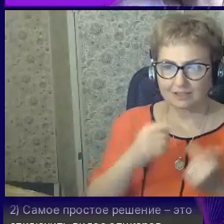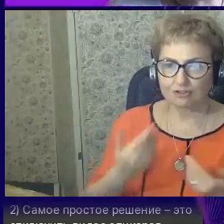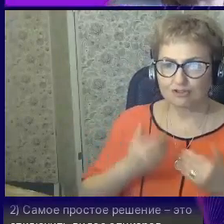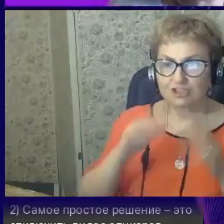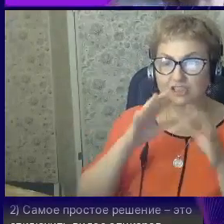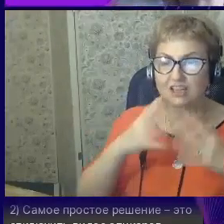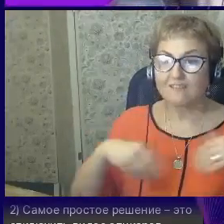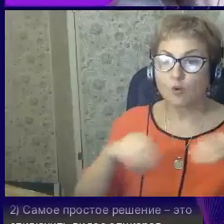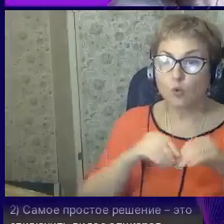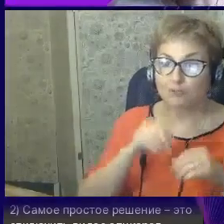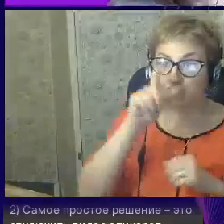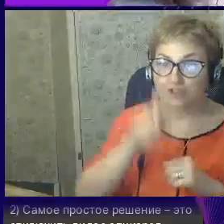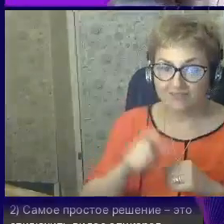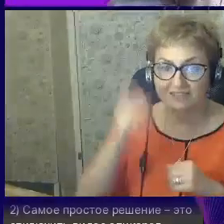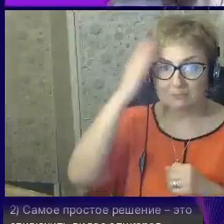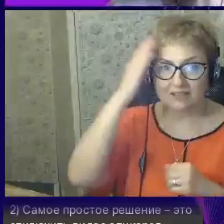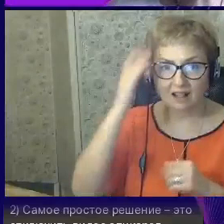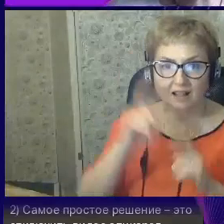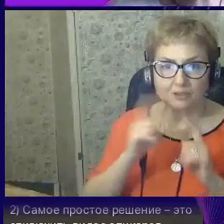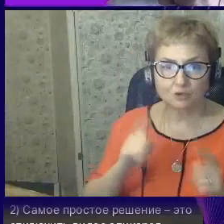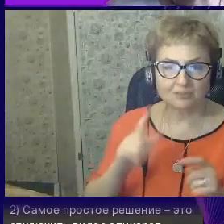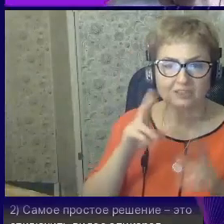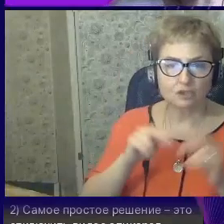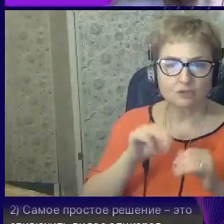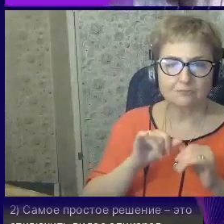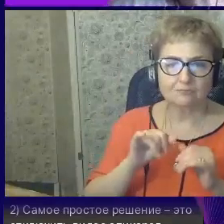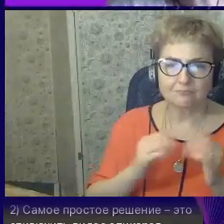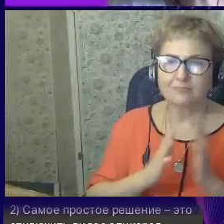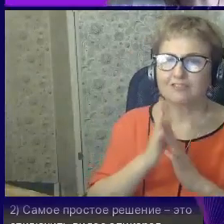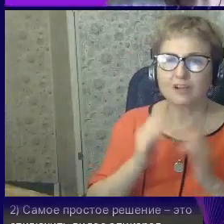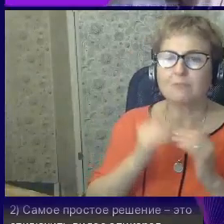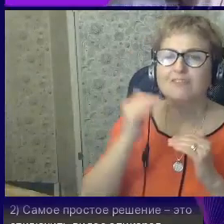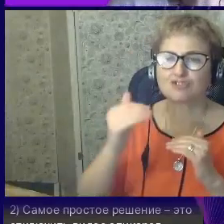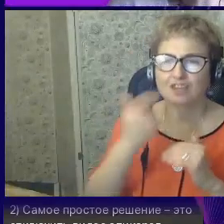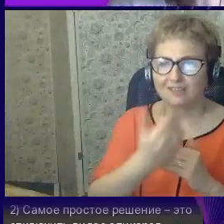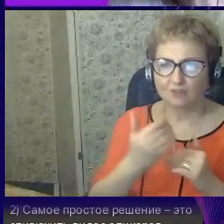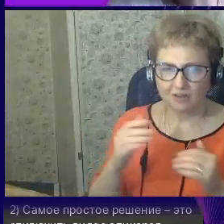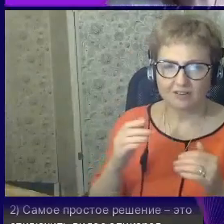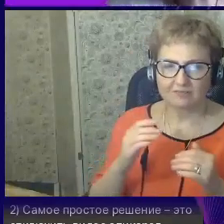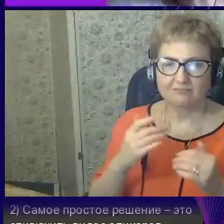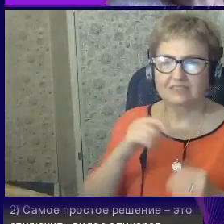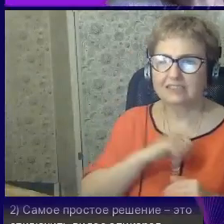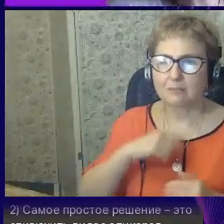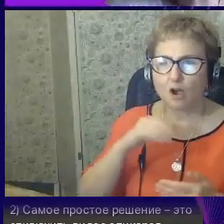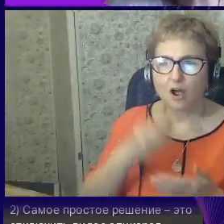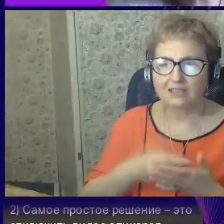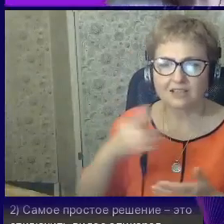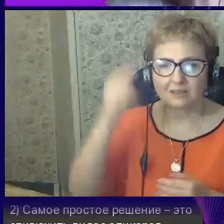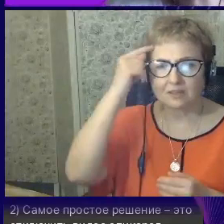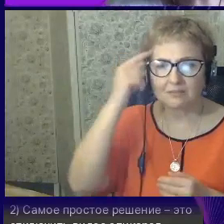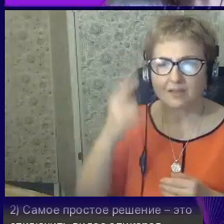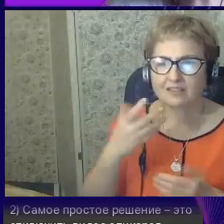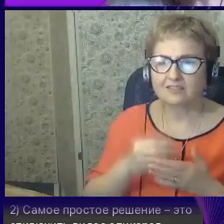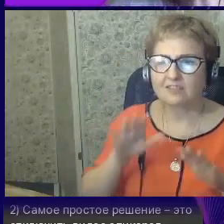жизни в обществе человека с ментальными особенностями за счет повышения его самооценки, за счет командной работы, за счет понимания своего